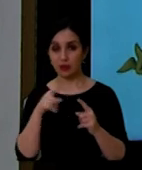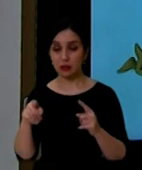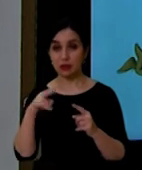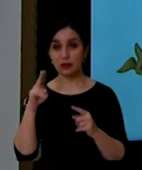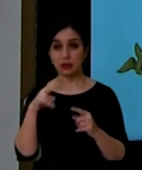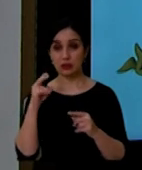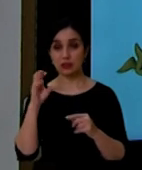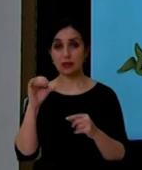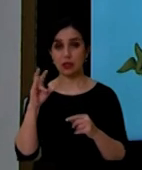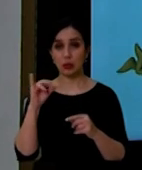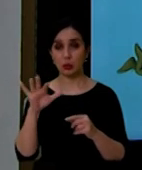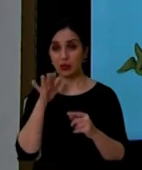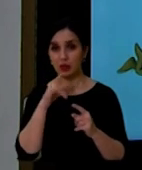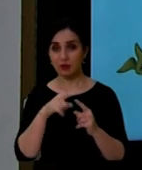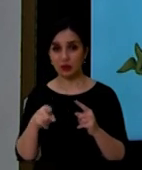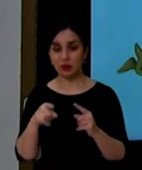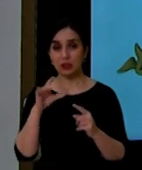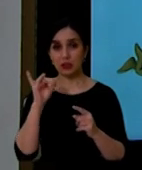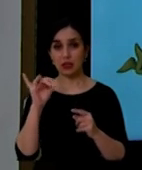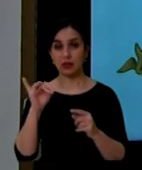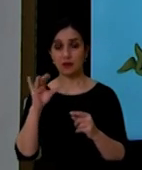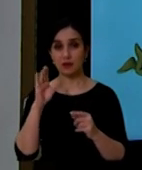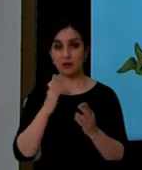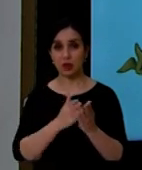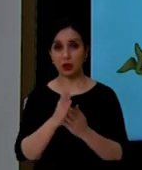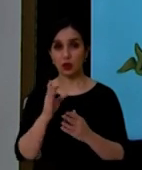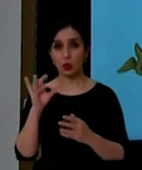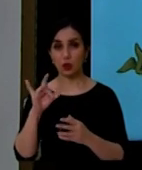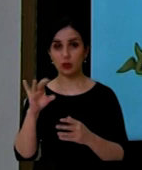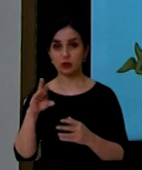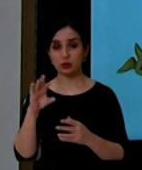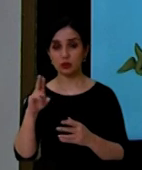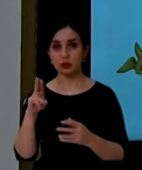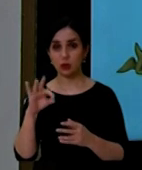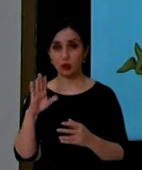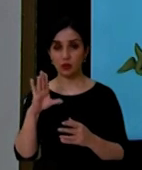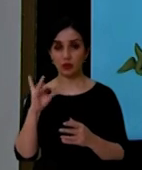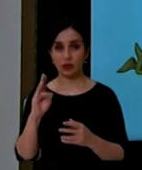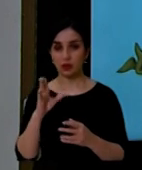-variant silur davrda və E-variant ordovig davrda.